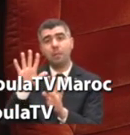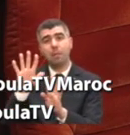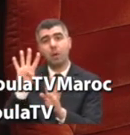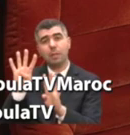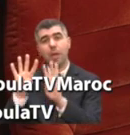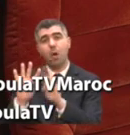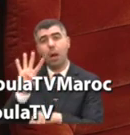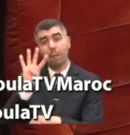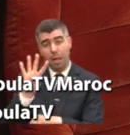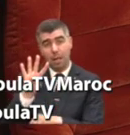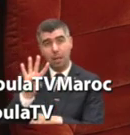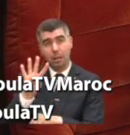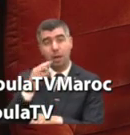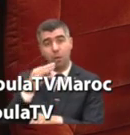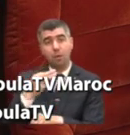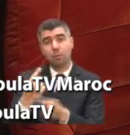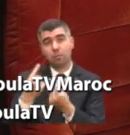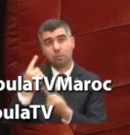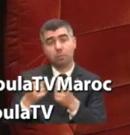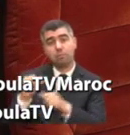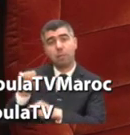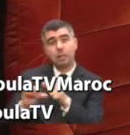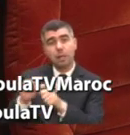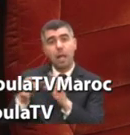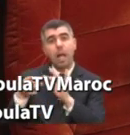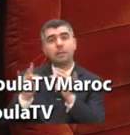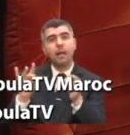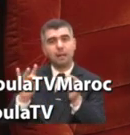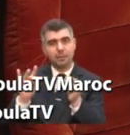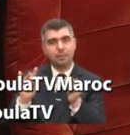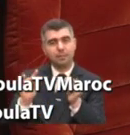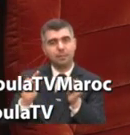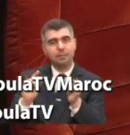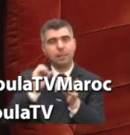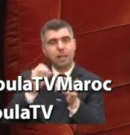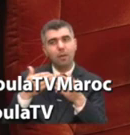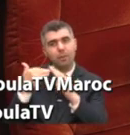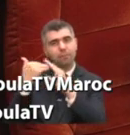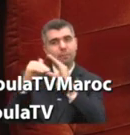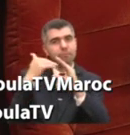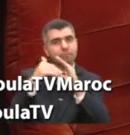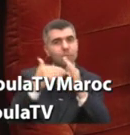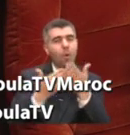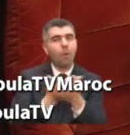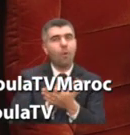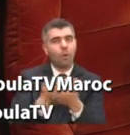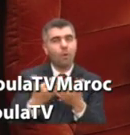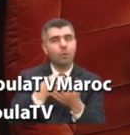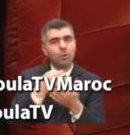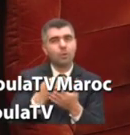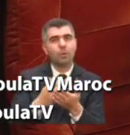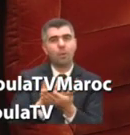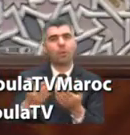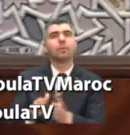28,548، 635 منهم داروها عن طريق هذيك الاليه الالكترونيه اللي عرفت استحسان. شكرا سيد